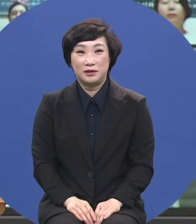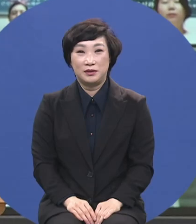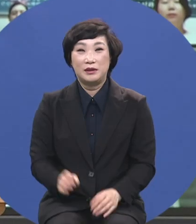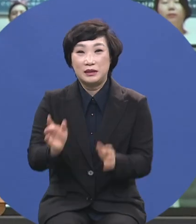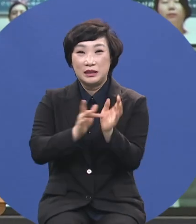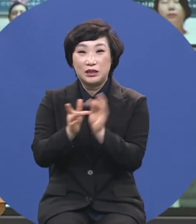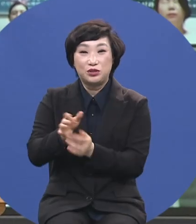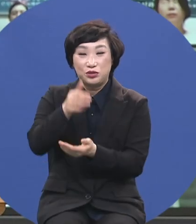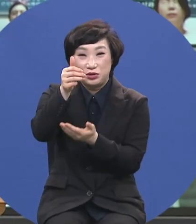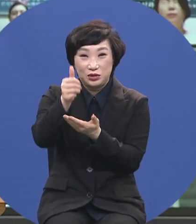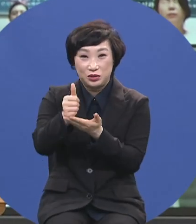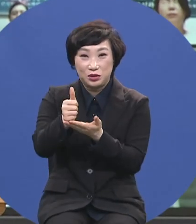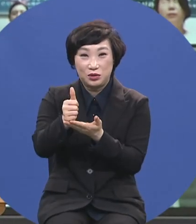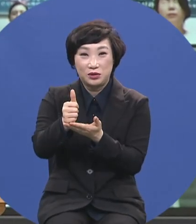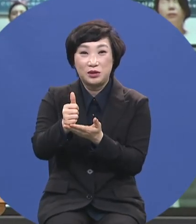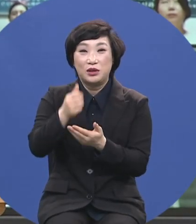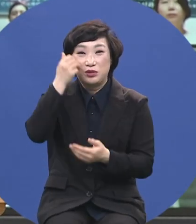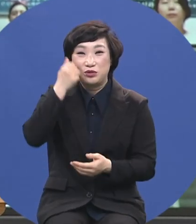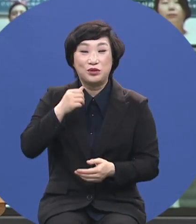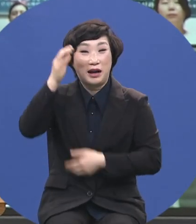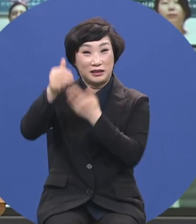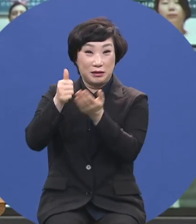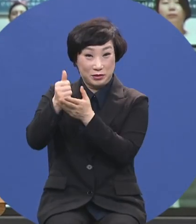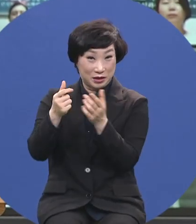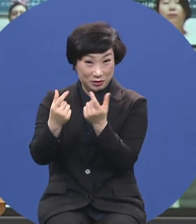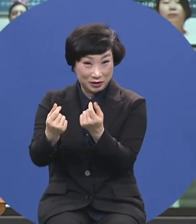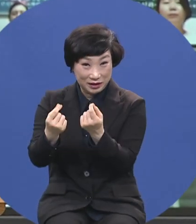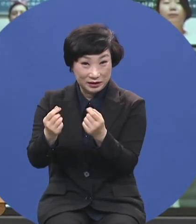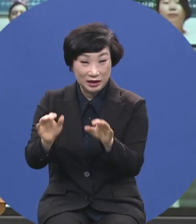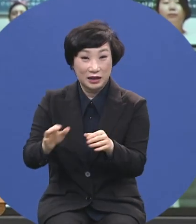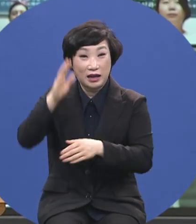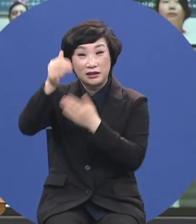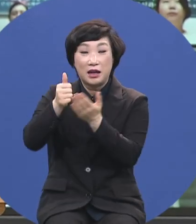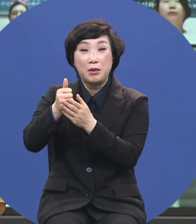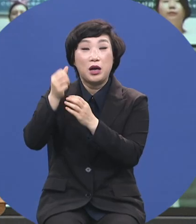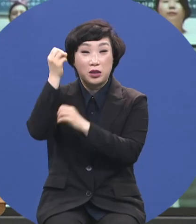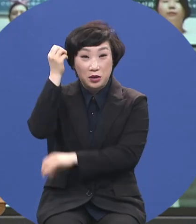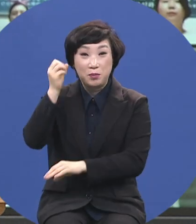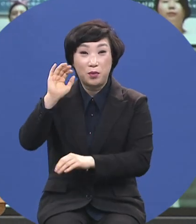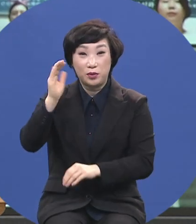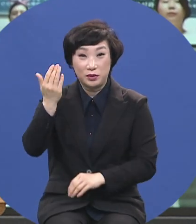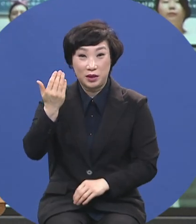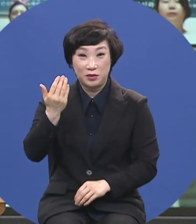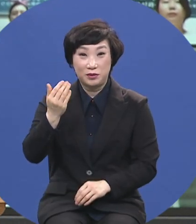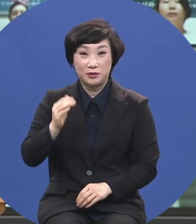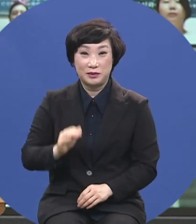예수 그리스도는 하나님이시오. 하나님의 본질이시오.